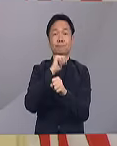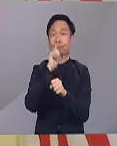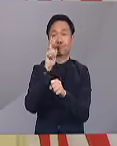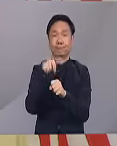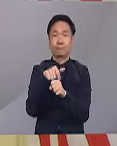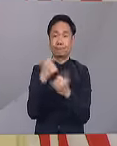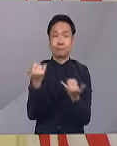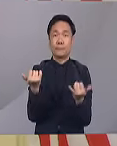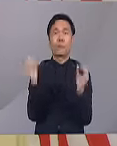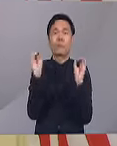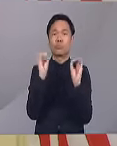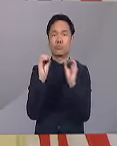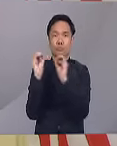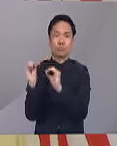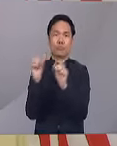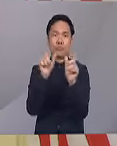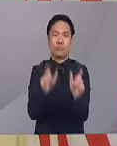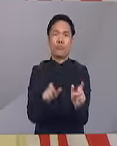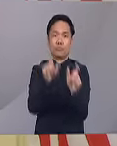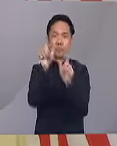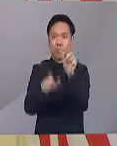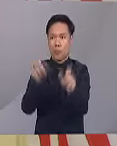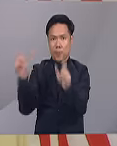isu. Alright,